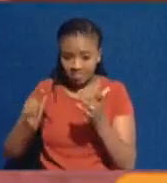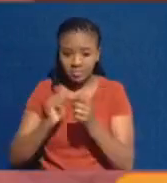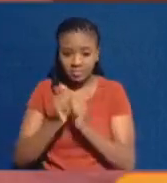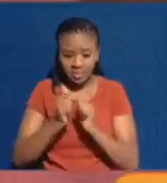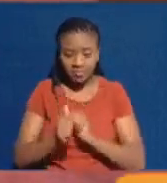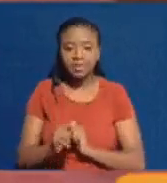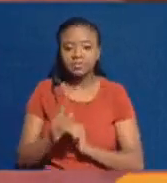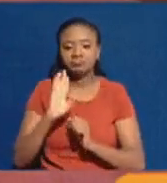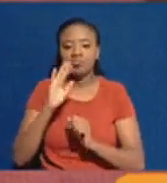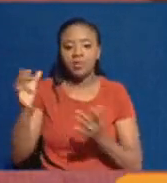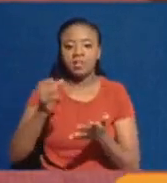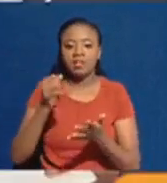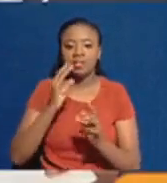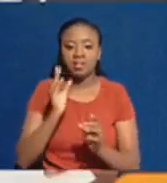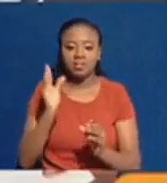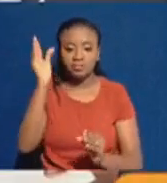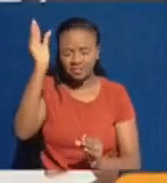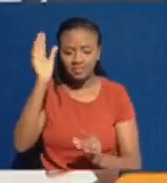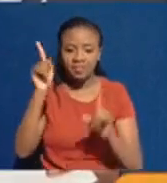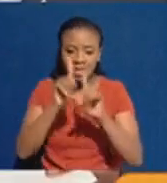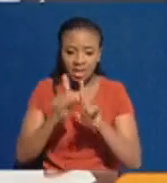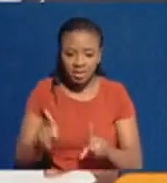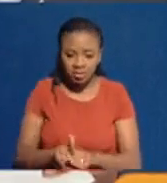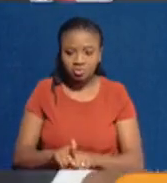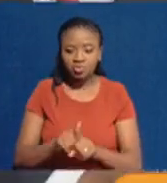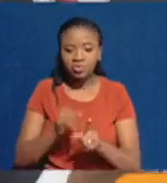pia zitaangazia ripoti za kupinga uteuzi wa